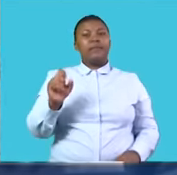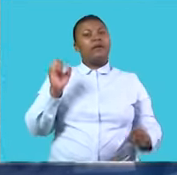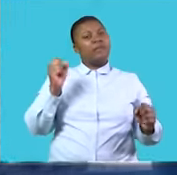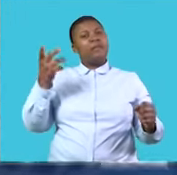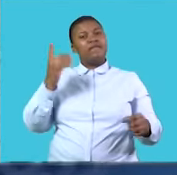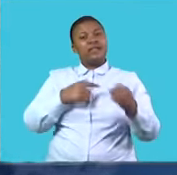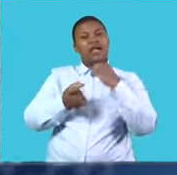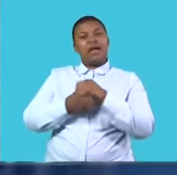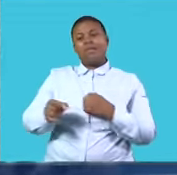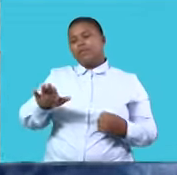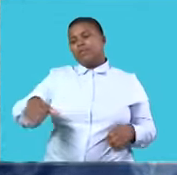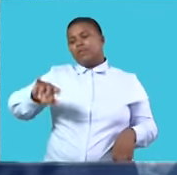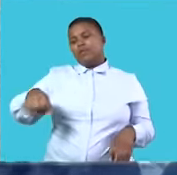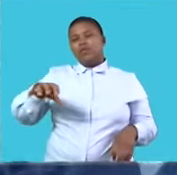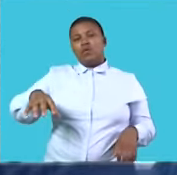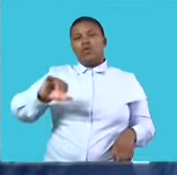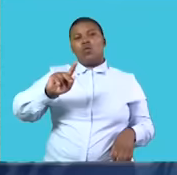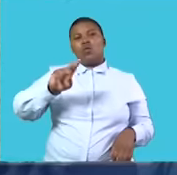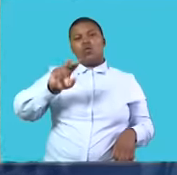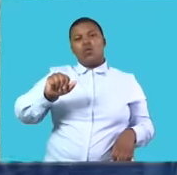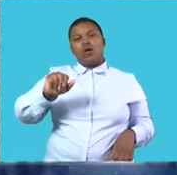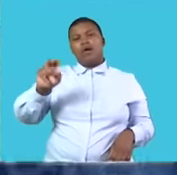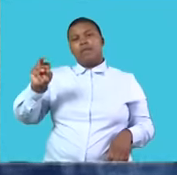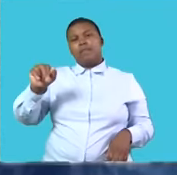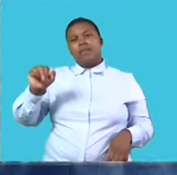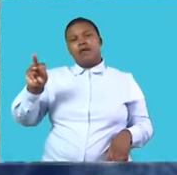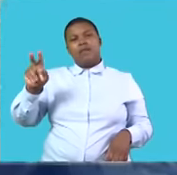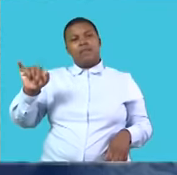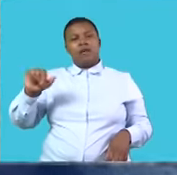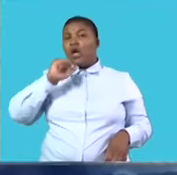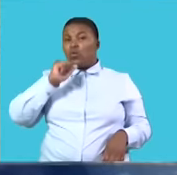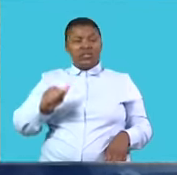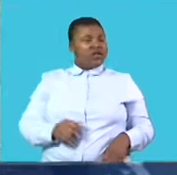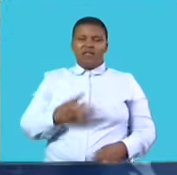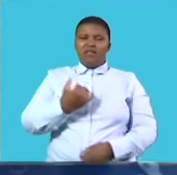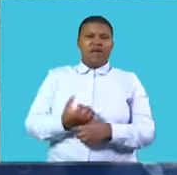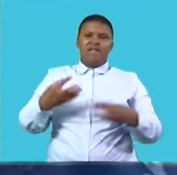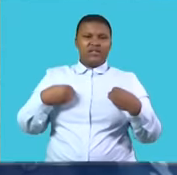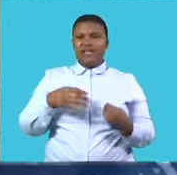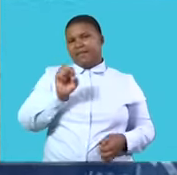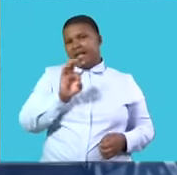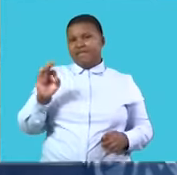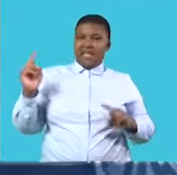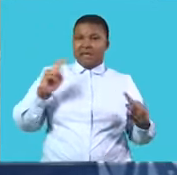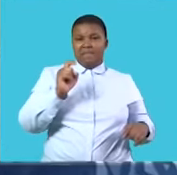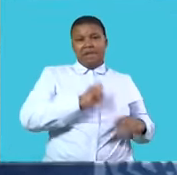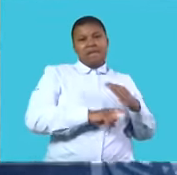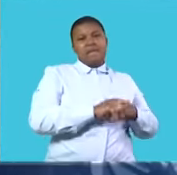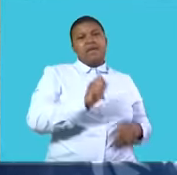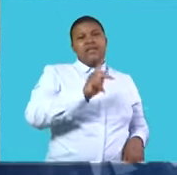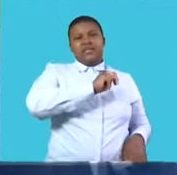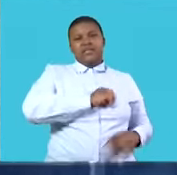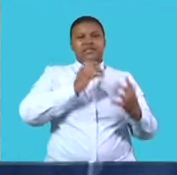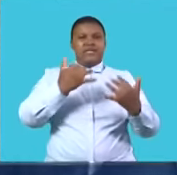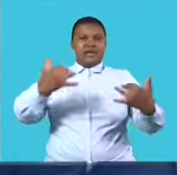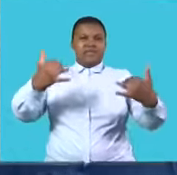enkabeni yedolobha iGoli uphinde wagcizelela ukuthi ngeke uvumele ukuba yimpumelelo umcimbi we-EFF ohlelwe ukuba ube seMoses Mabhida Stadium